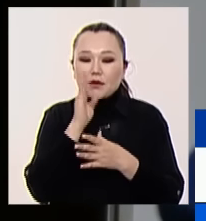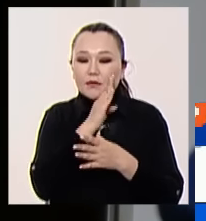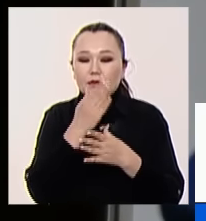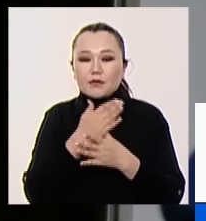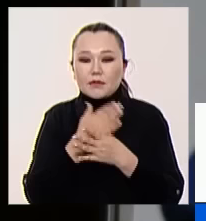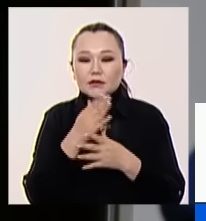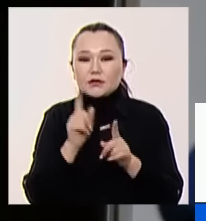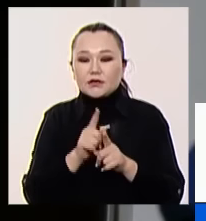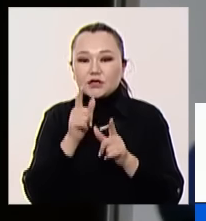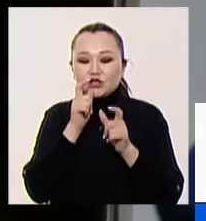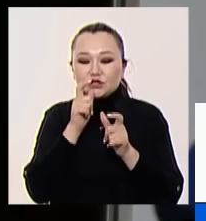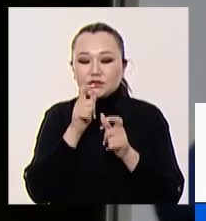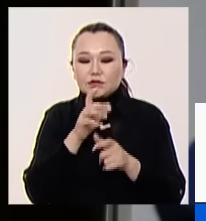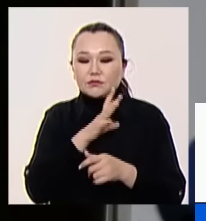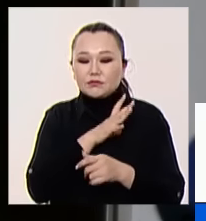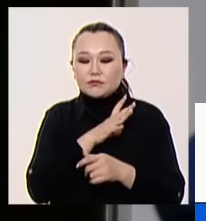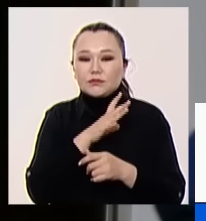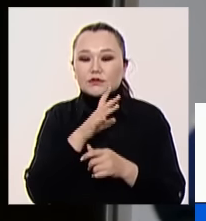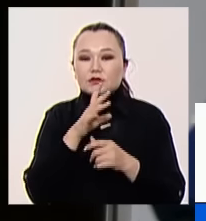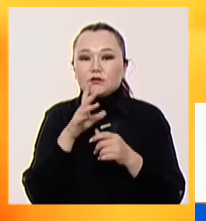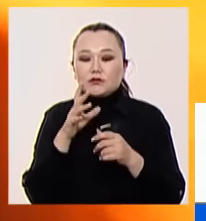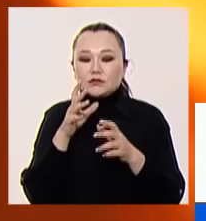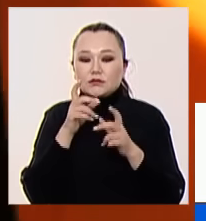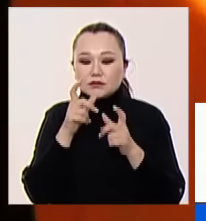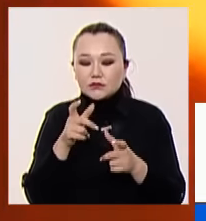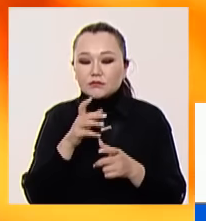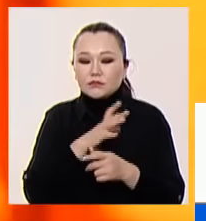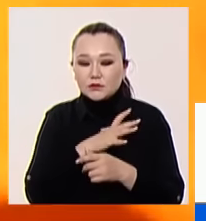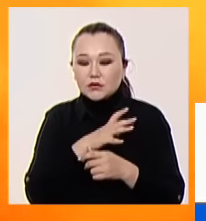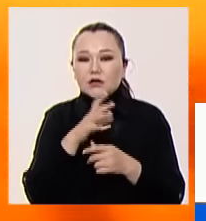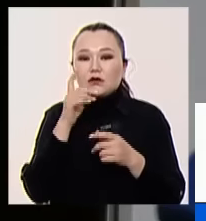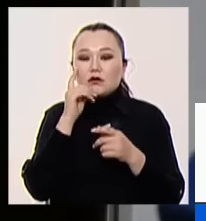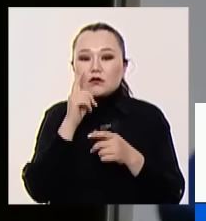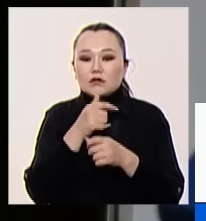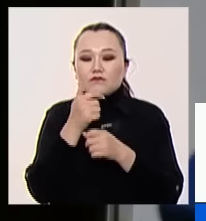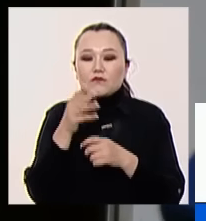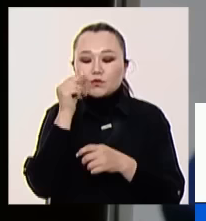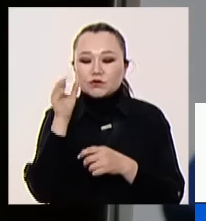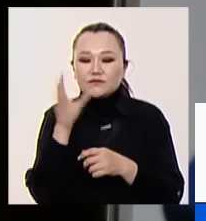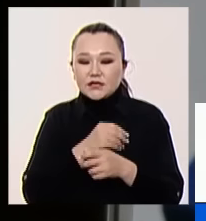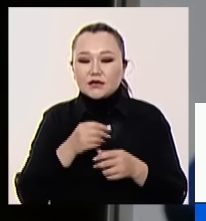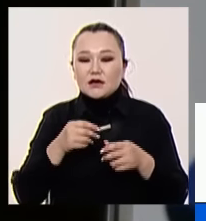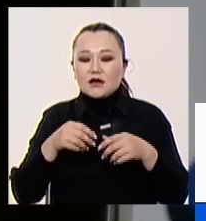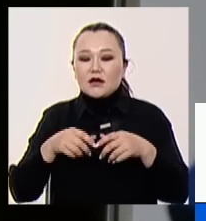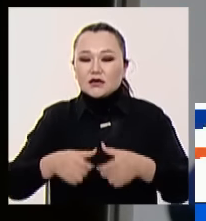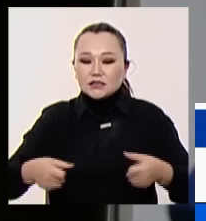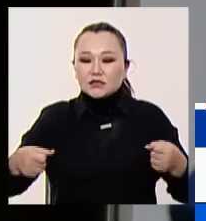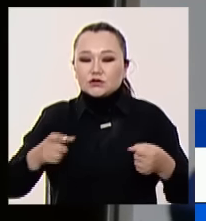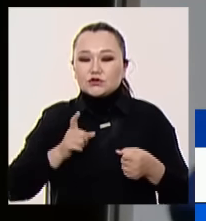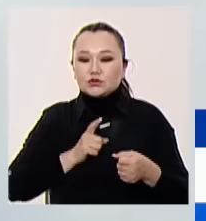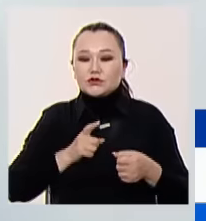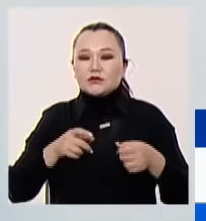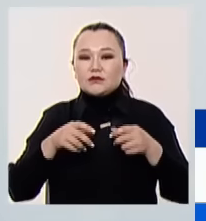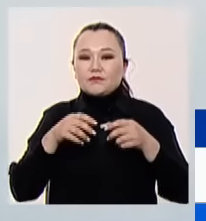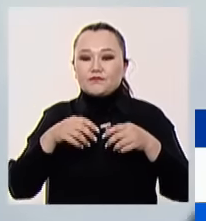так кричала, без конца кричала. Основные мужики были, все там одеял искали, стояли здесь с